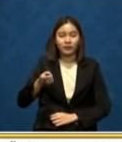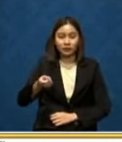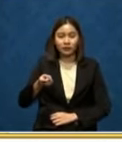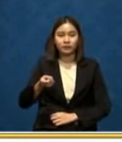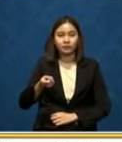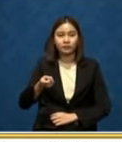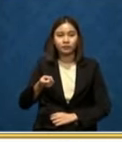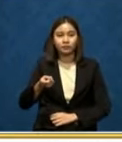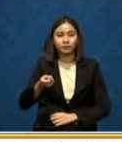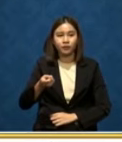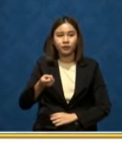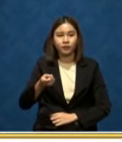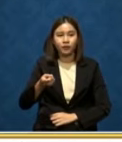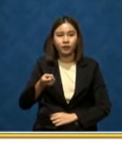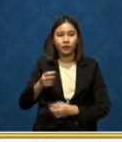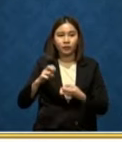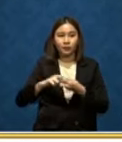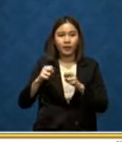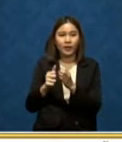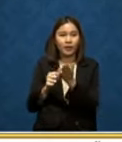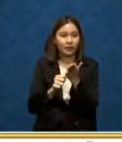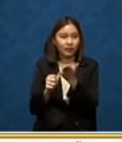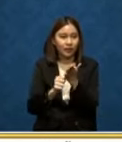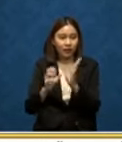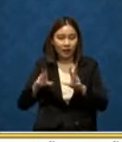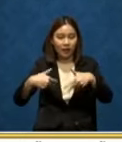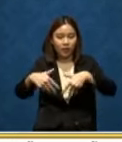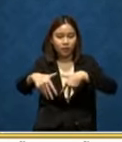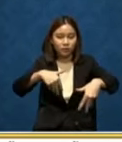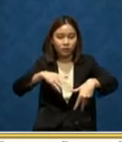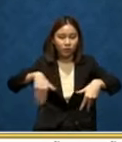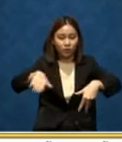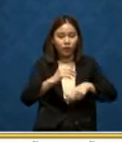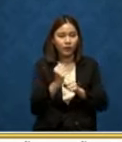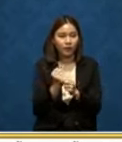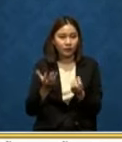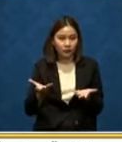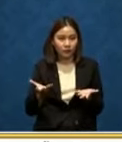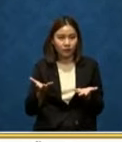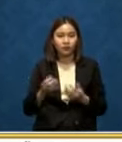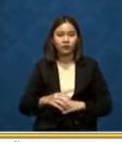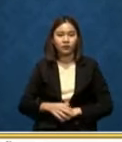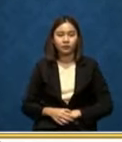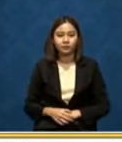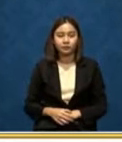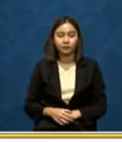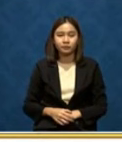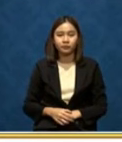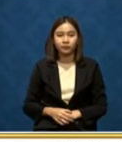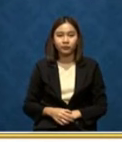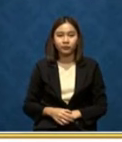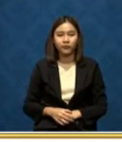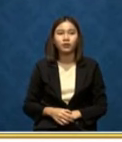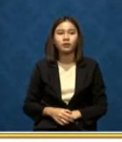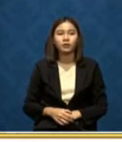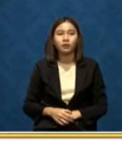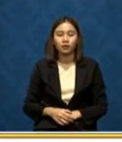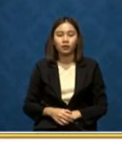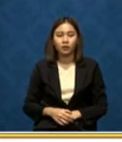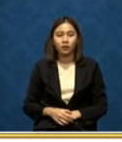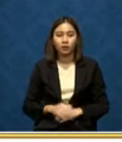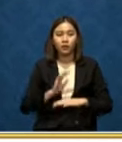นั้นไปแก้ไขปัญหาให้กับพี่น้องประชาชนได้อย่างไรสิ่งที่เราต้องตามไปดูก็